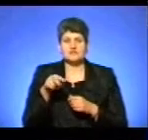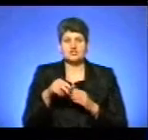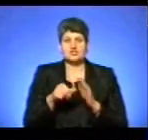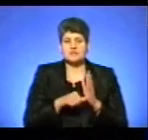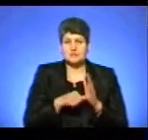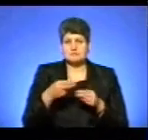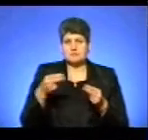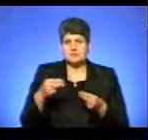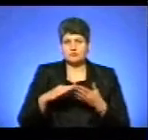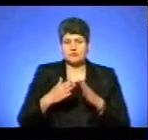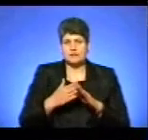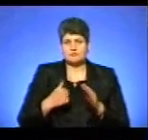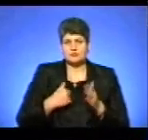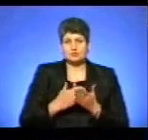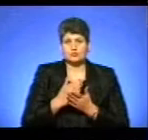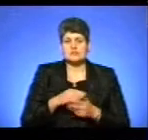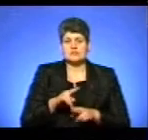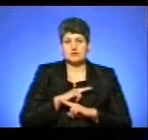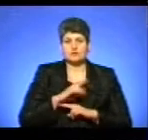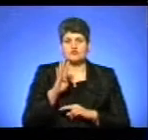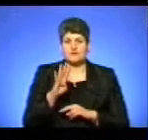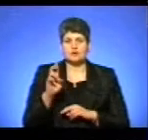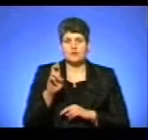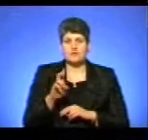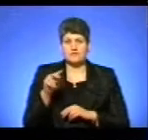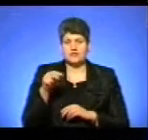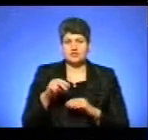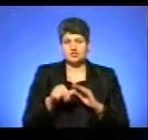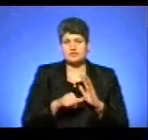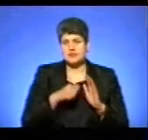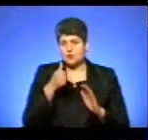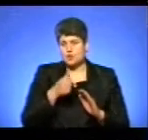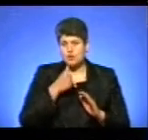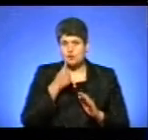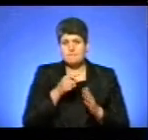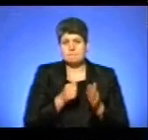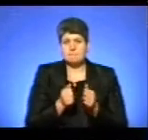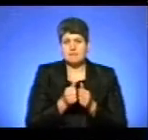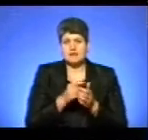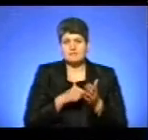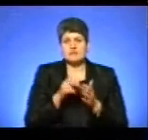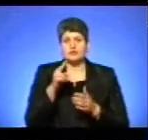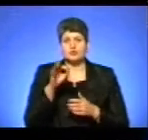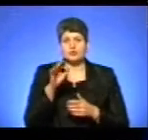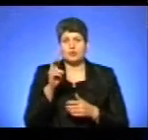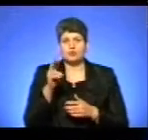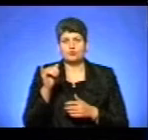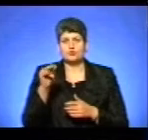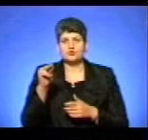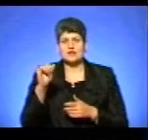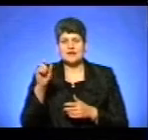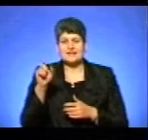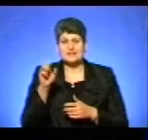підписав контракт на військову службу. Загинув 4 березня 2016 року під містом Докучаєвськ Донецької області під